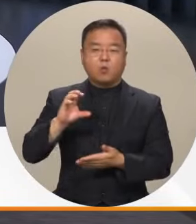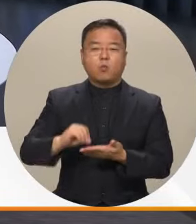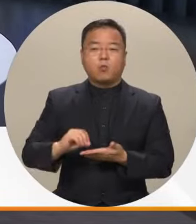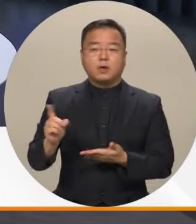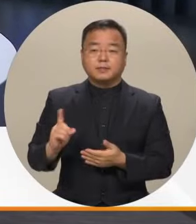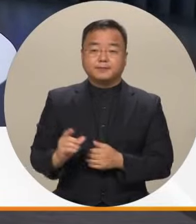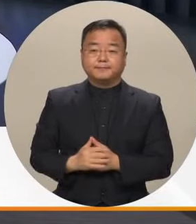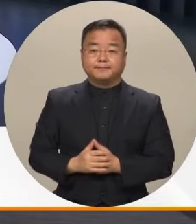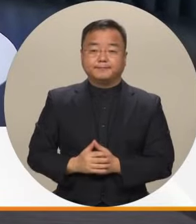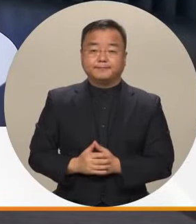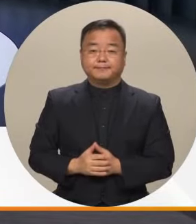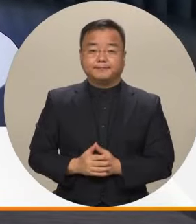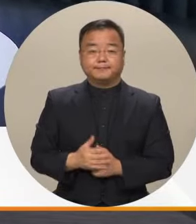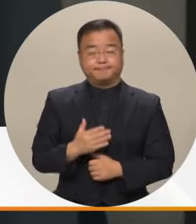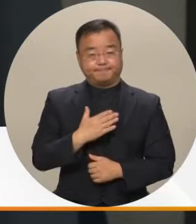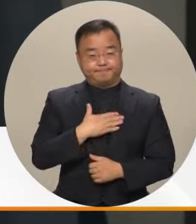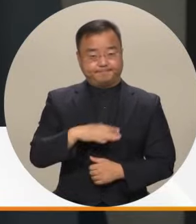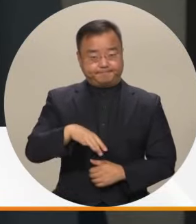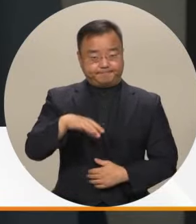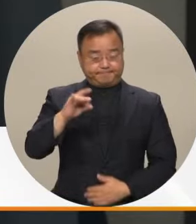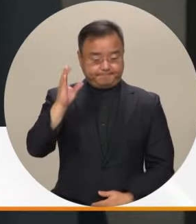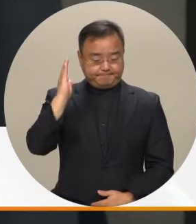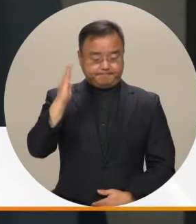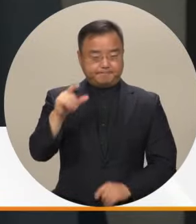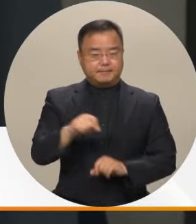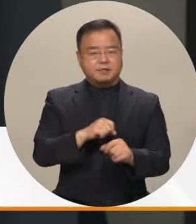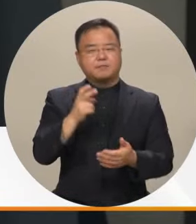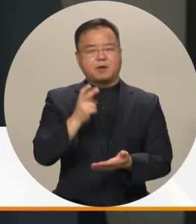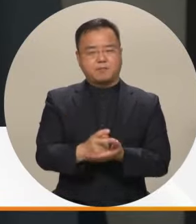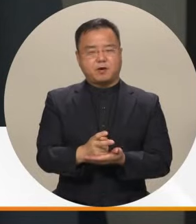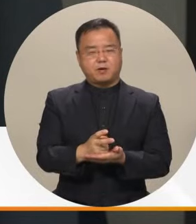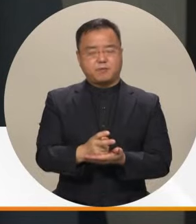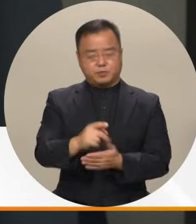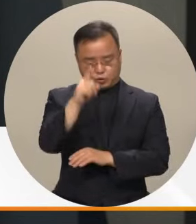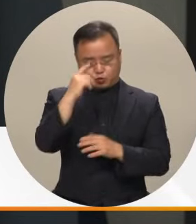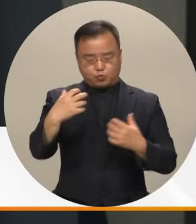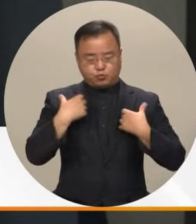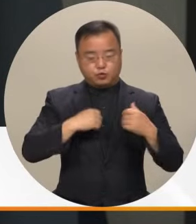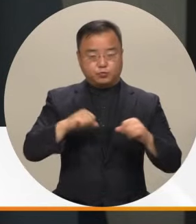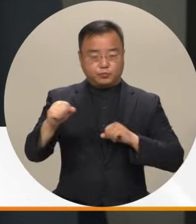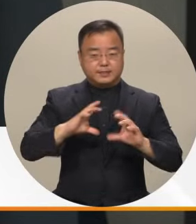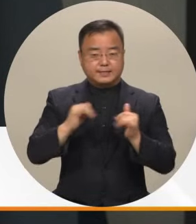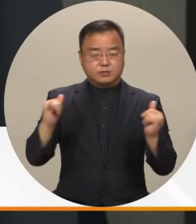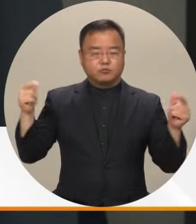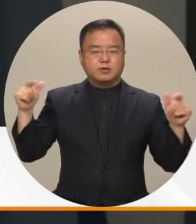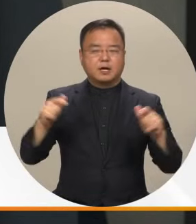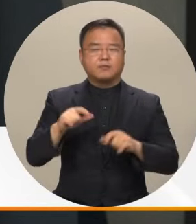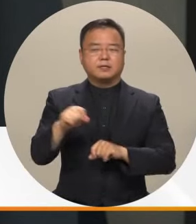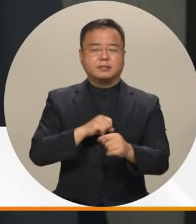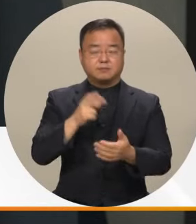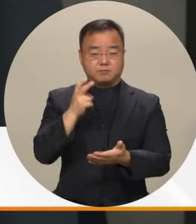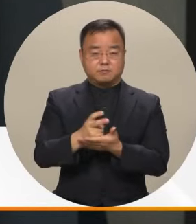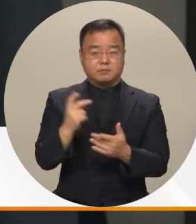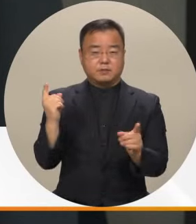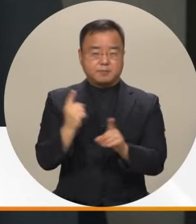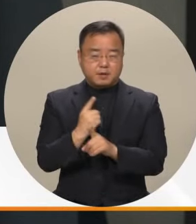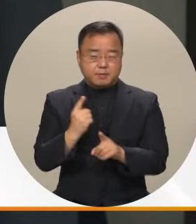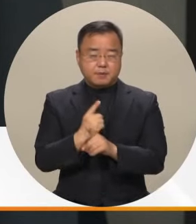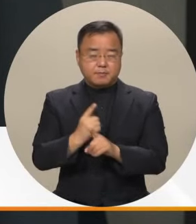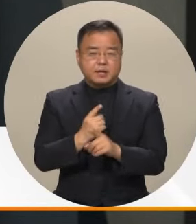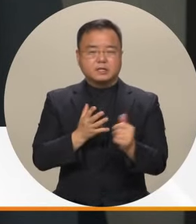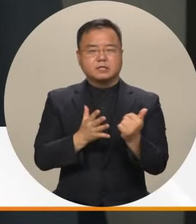볼까요네 제가 제일 서두에 말씀드린 특별법 이야기인데요 정부가 추진하는 인구 감소 특별법 개정이 생각보다